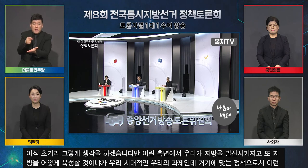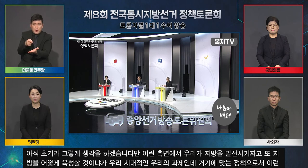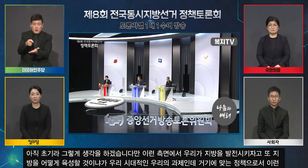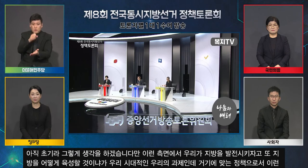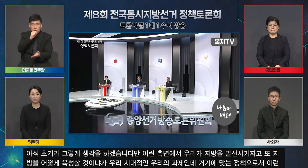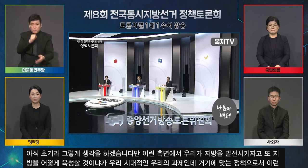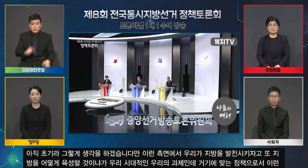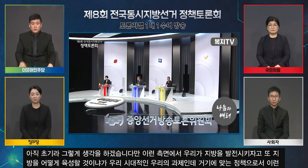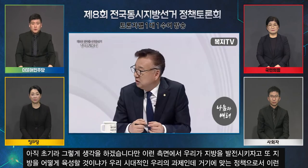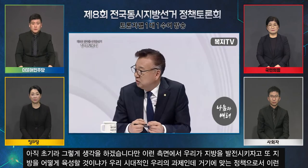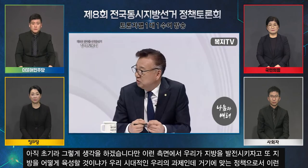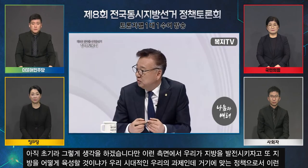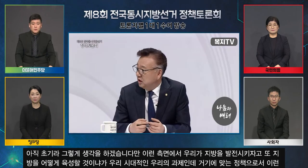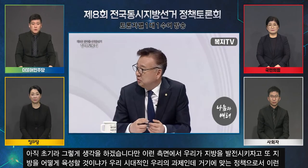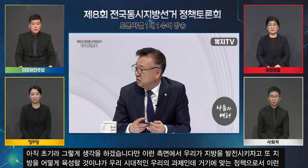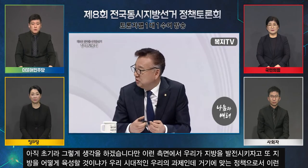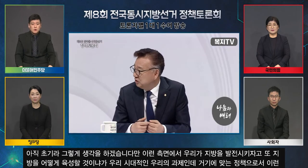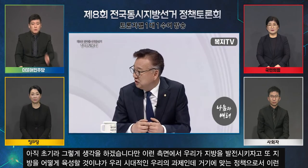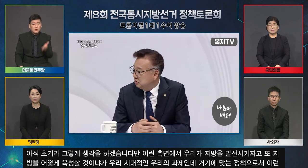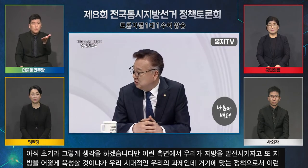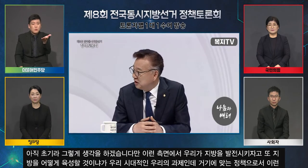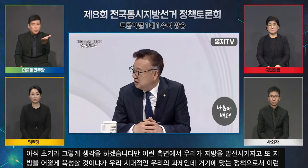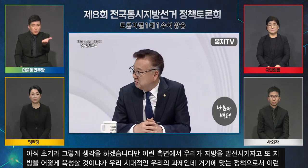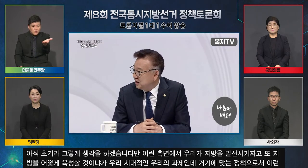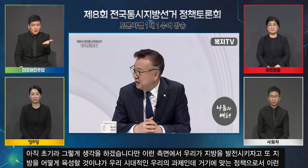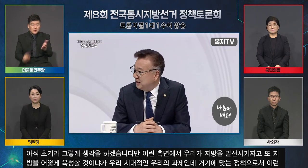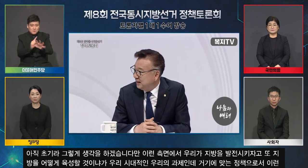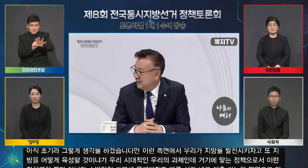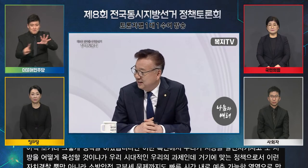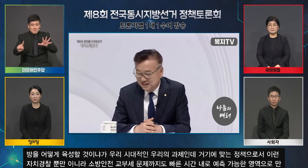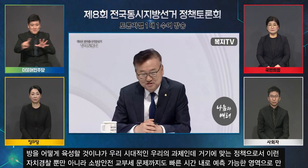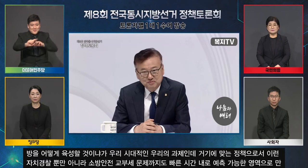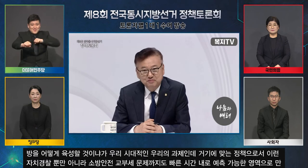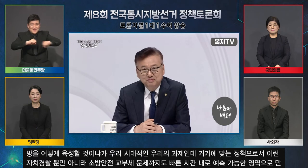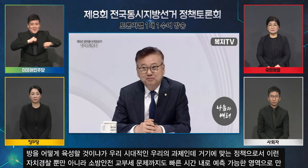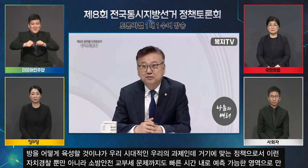하고 또 의원님께서 좀 앞장서 주시기를 부탁드립니다.